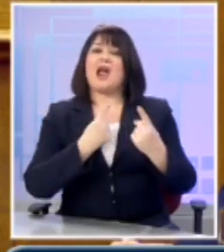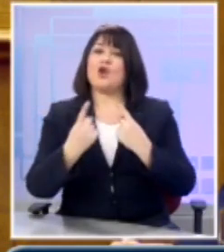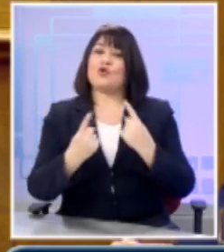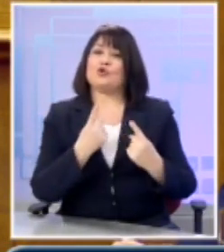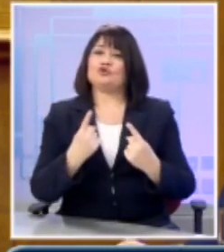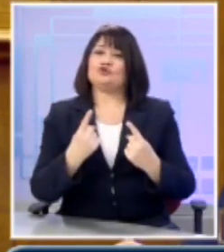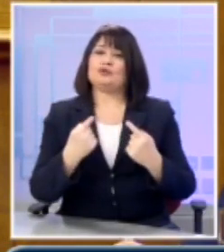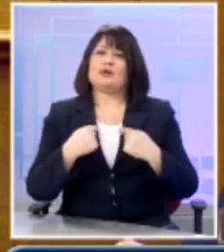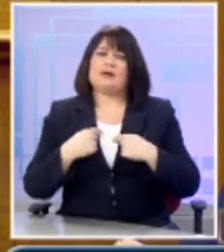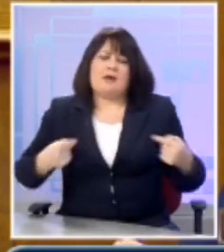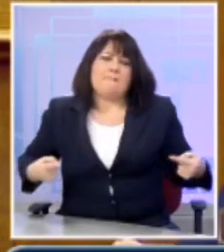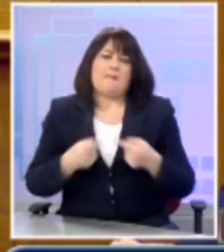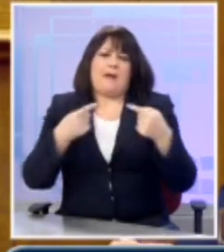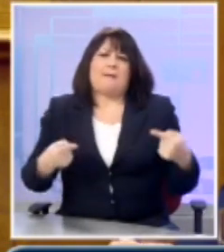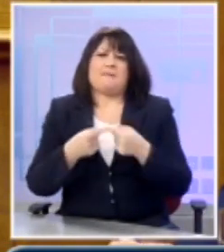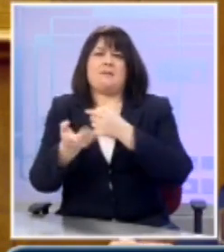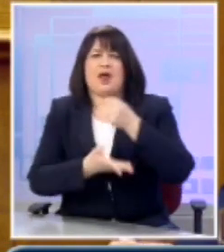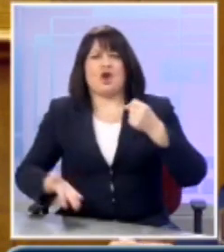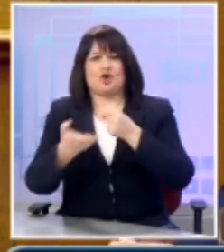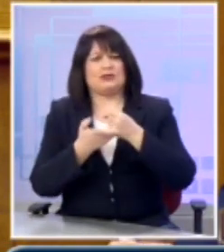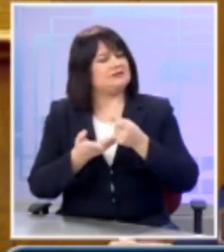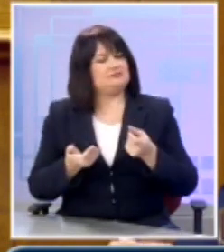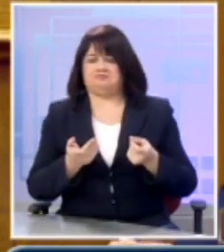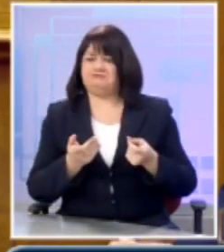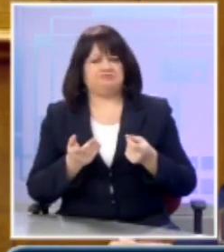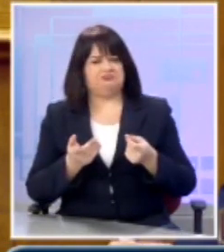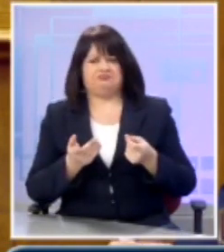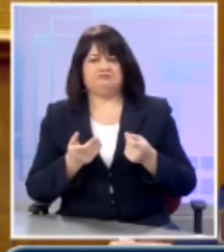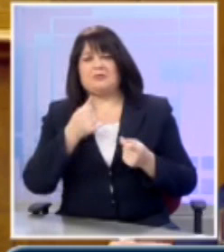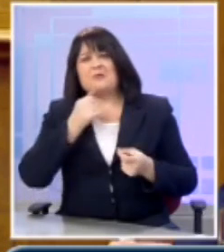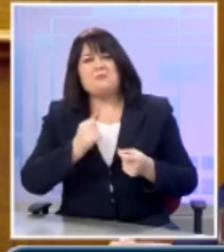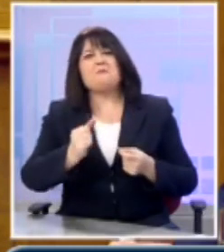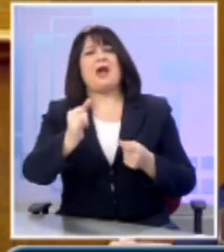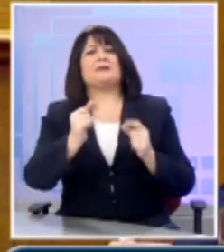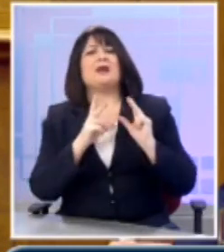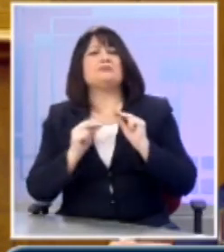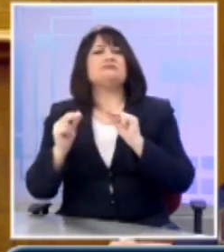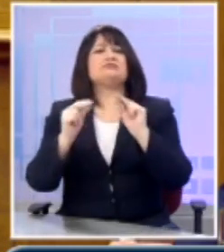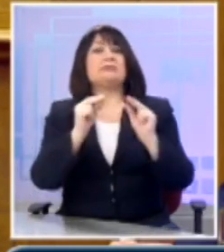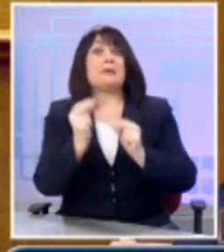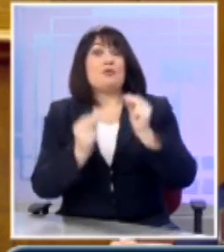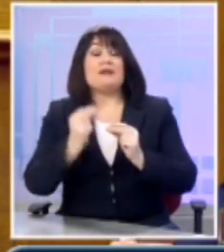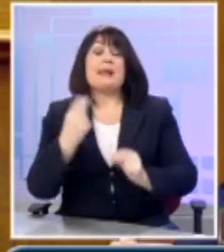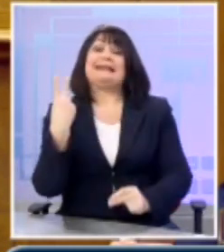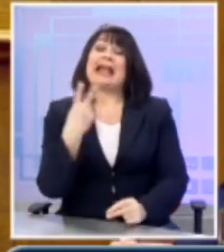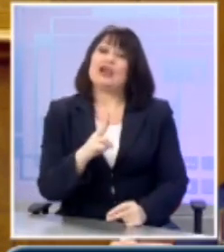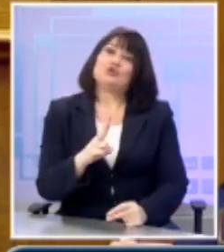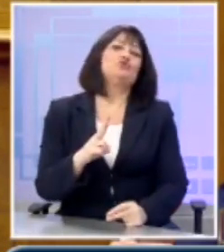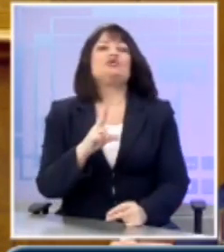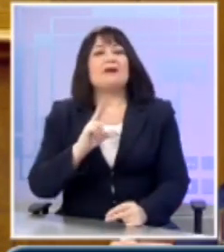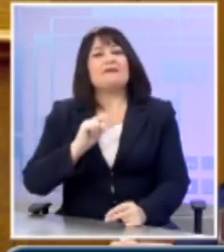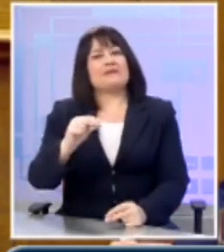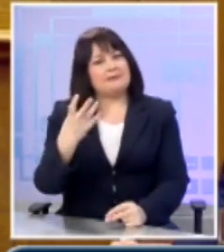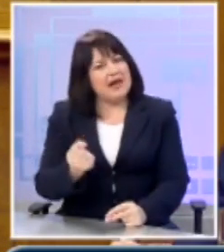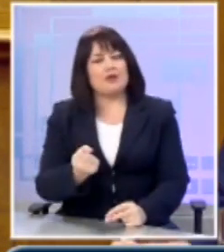Δεν είμαστε σε αντιπαράθεση με τους αγρότες. Είμαστε σε διαρκή αντιπαράθεση με τα προβλήματα των αγροτών και τα προβλήματα είναι κοινά και είναι